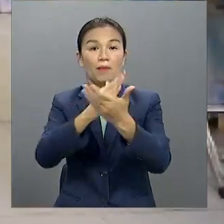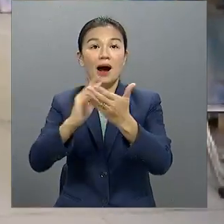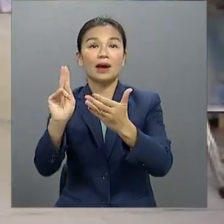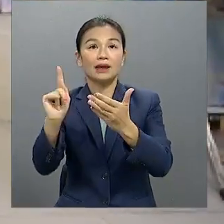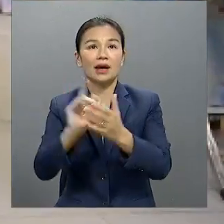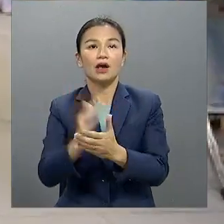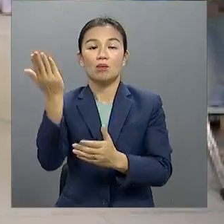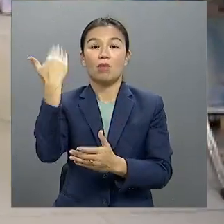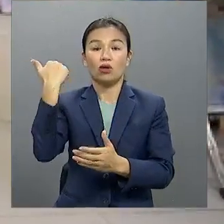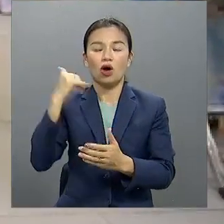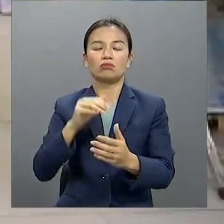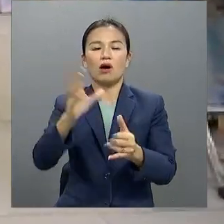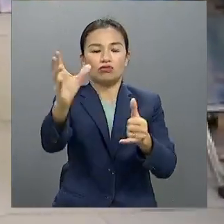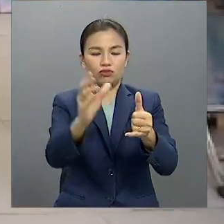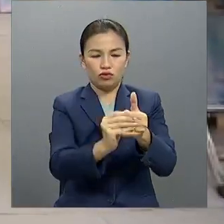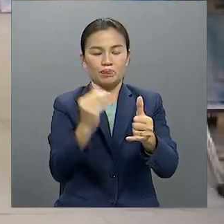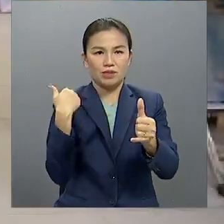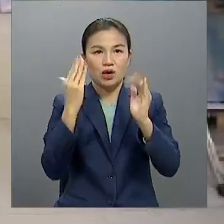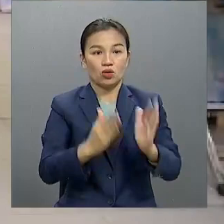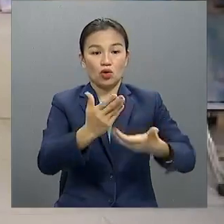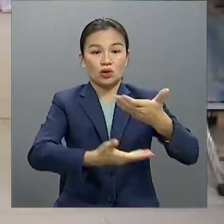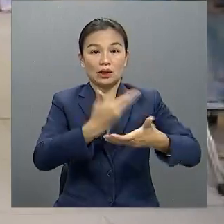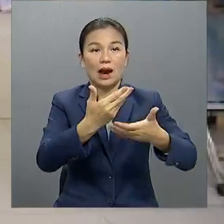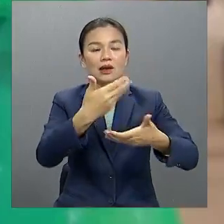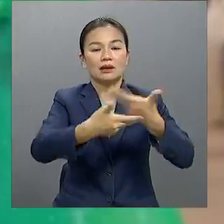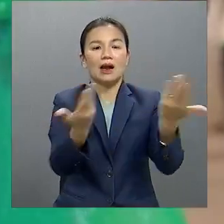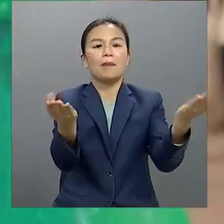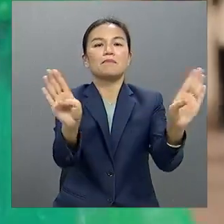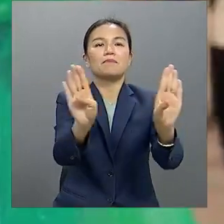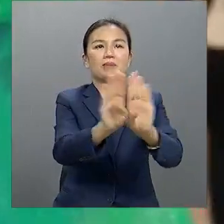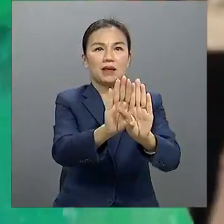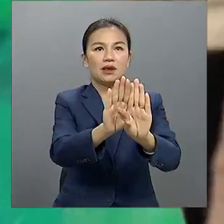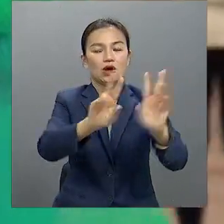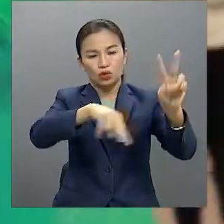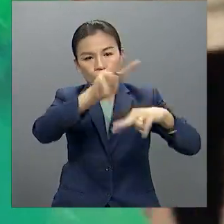จากพ่อค้ารายหนึ่งทำให้ต้องปิดตลาดและทำการตรวจหาเชื้อเชิงรุก